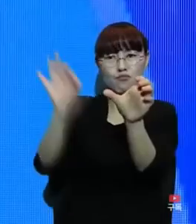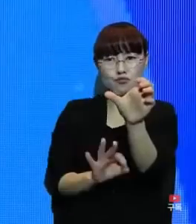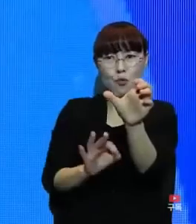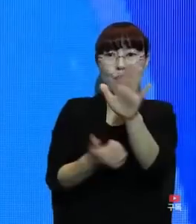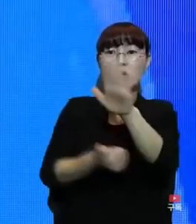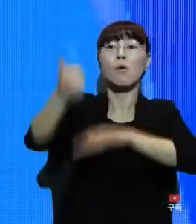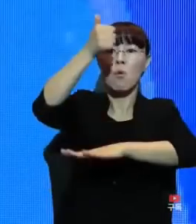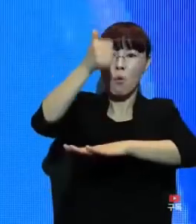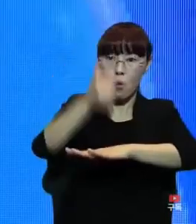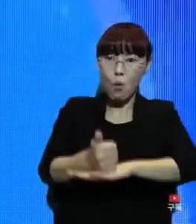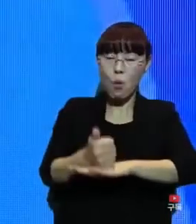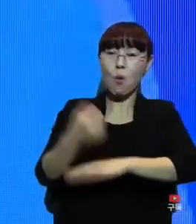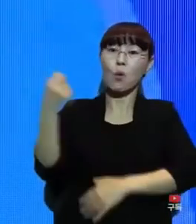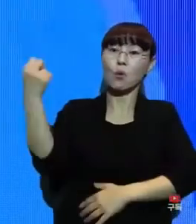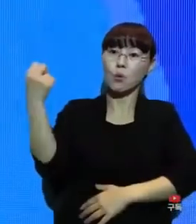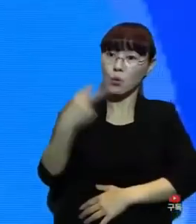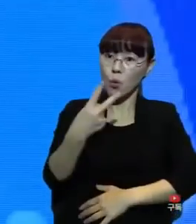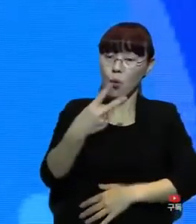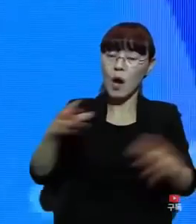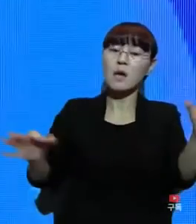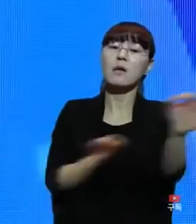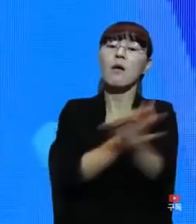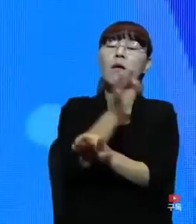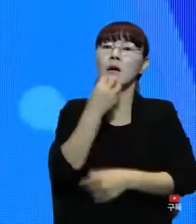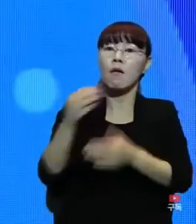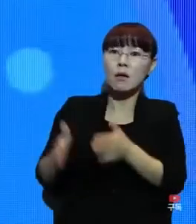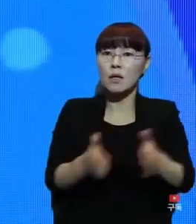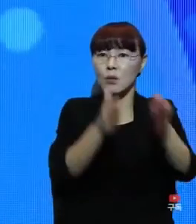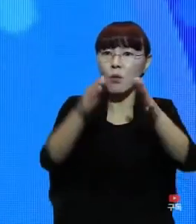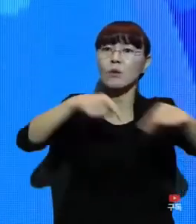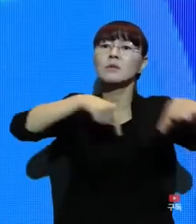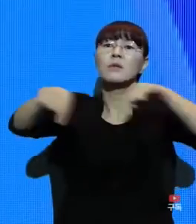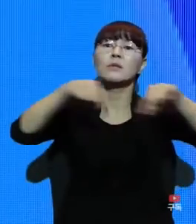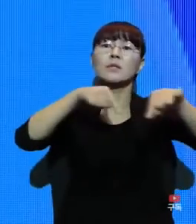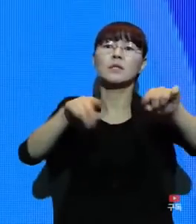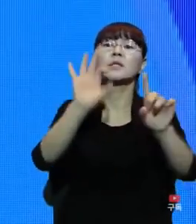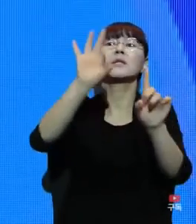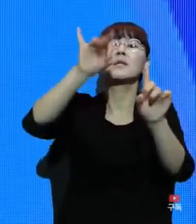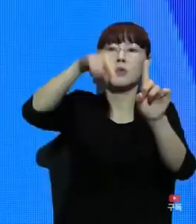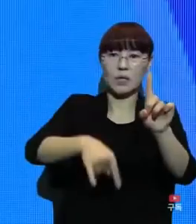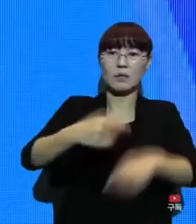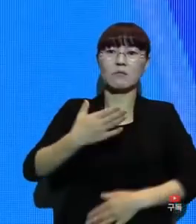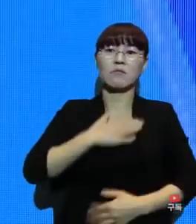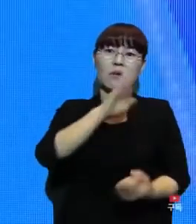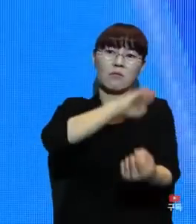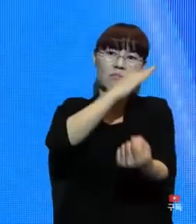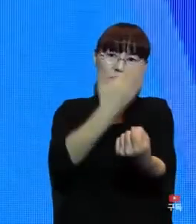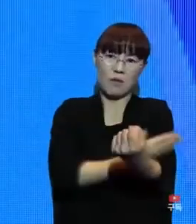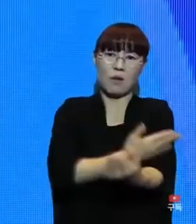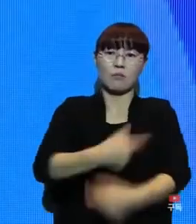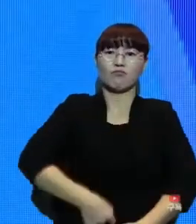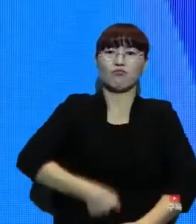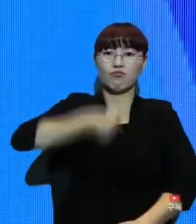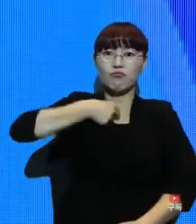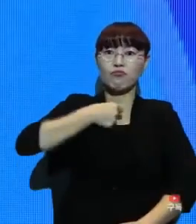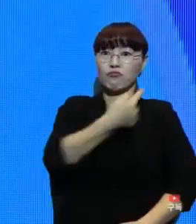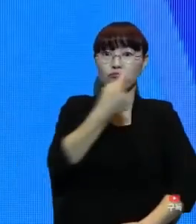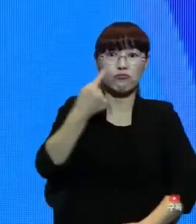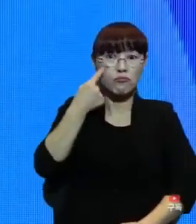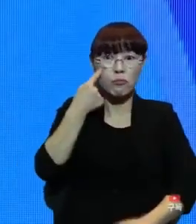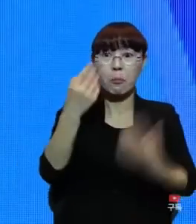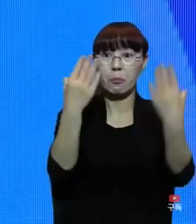그리고 유래없는 장기간의 경기도청 제 지울 일이 이게 바로 유능 함과 정직함을 증명했습니다